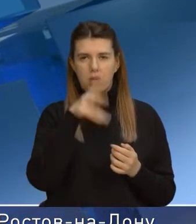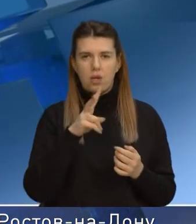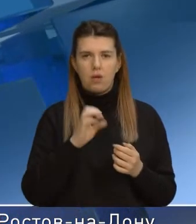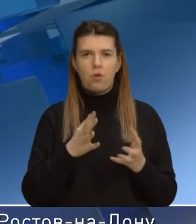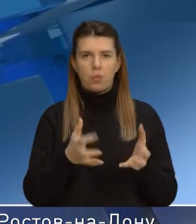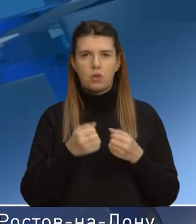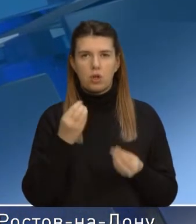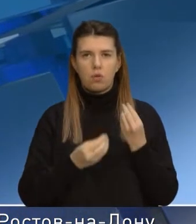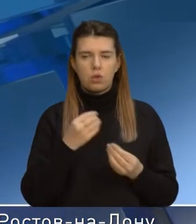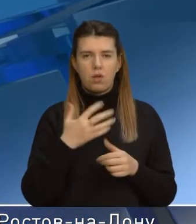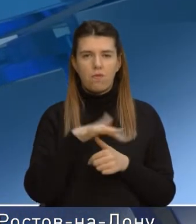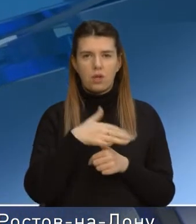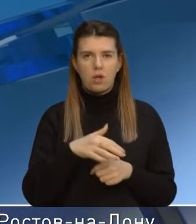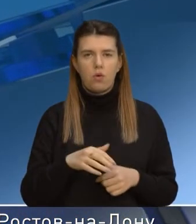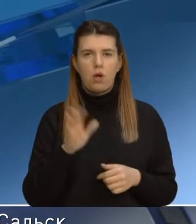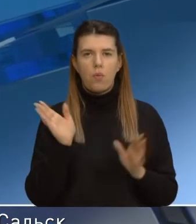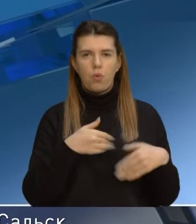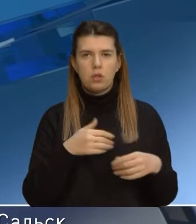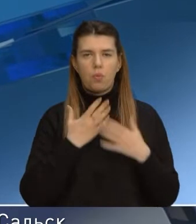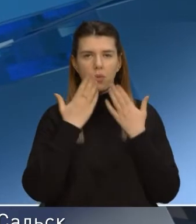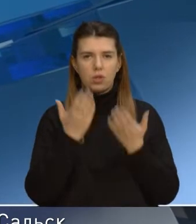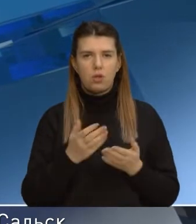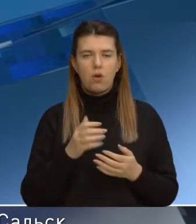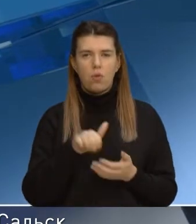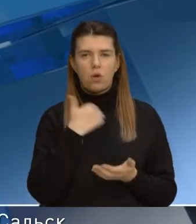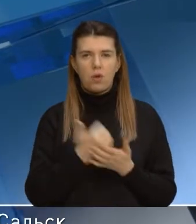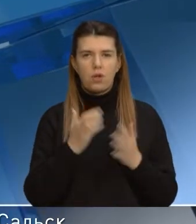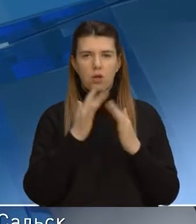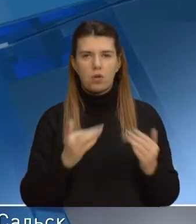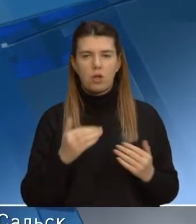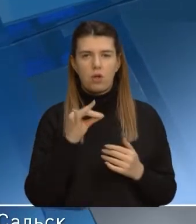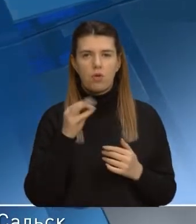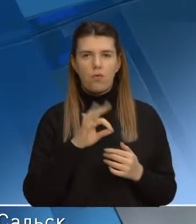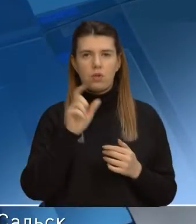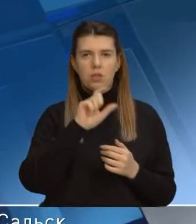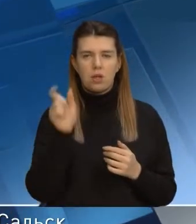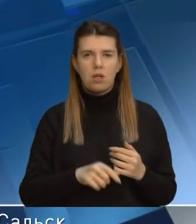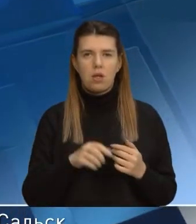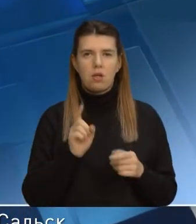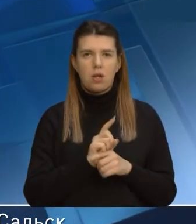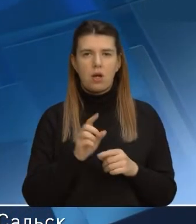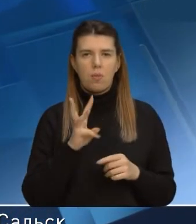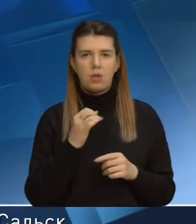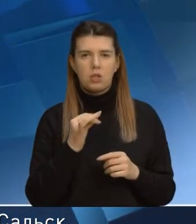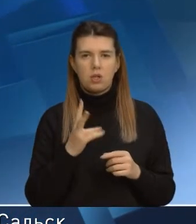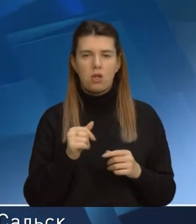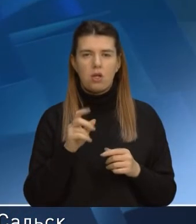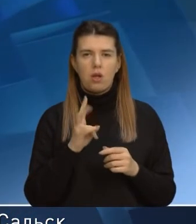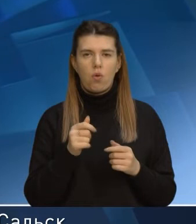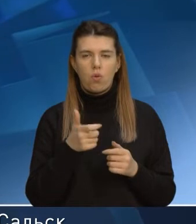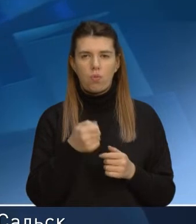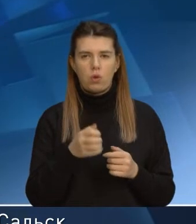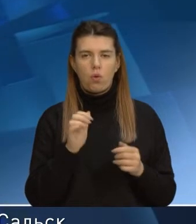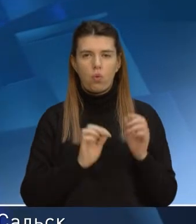Лев, получил игрушечный вертолет. После прочитанного у главной елки его стихотворения винтокрылая машина на дистанционном